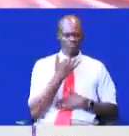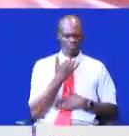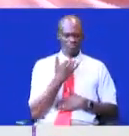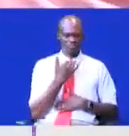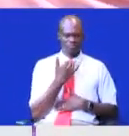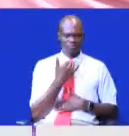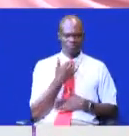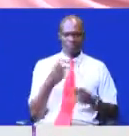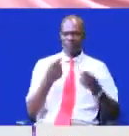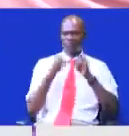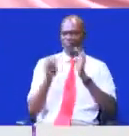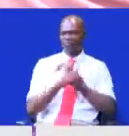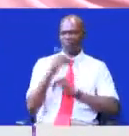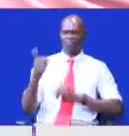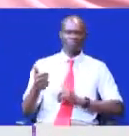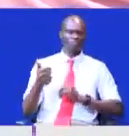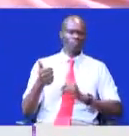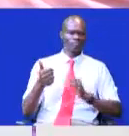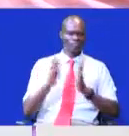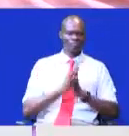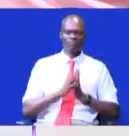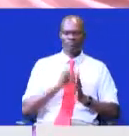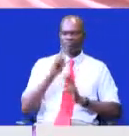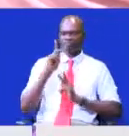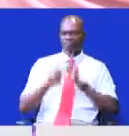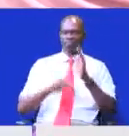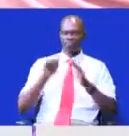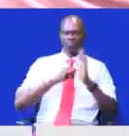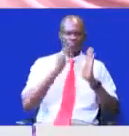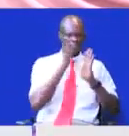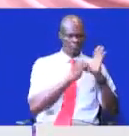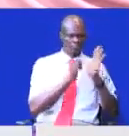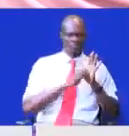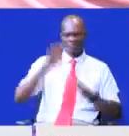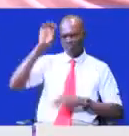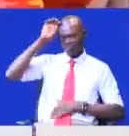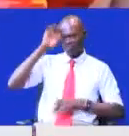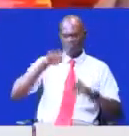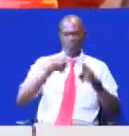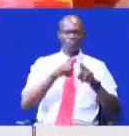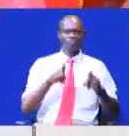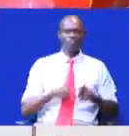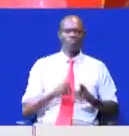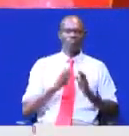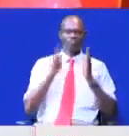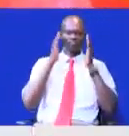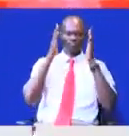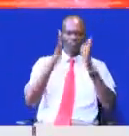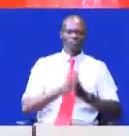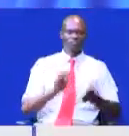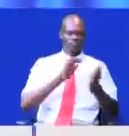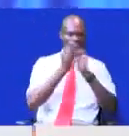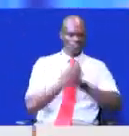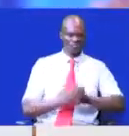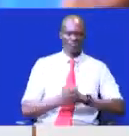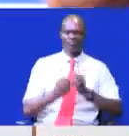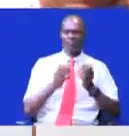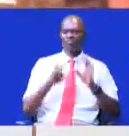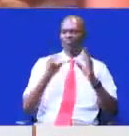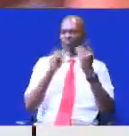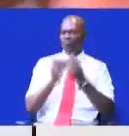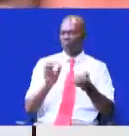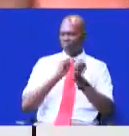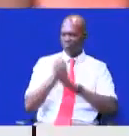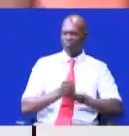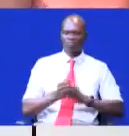need. But the other, for instance, in Makueni, in Eldoret, our target is changing. The sector is changing, but